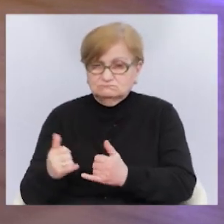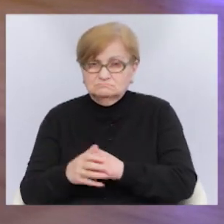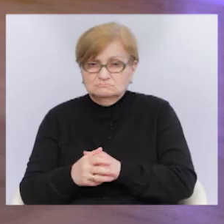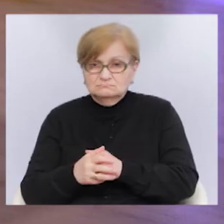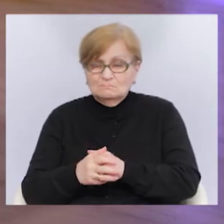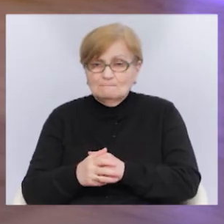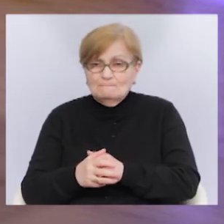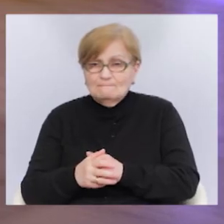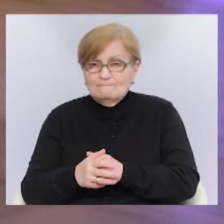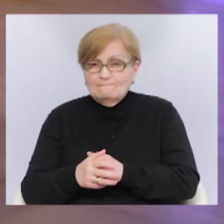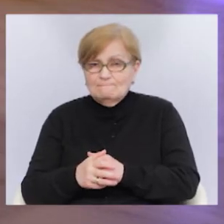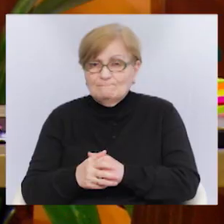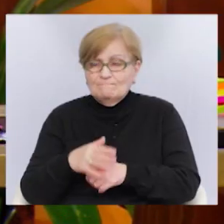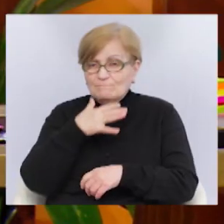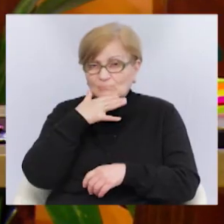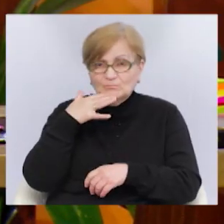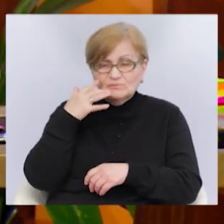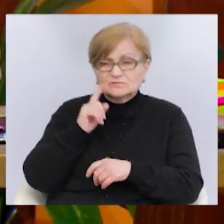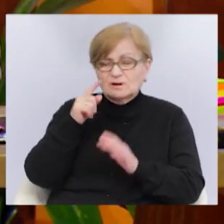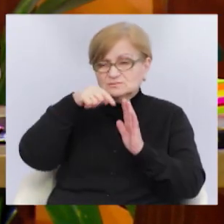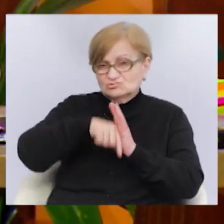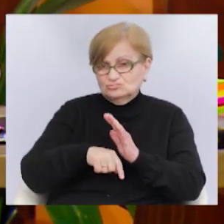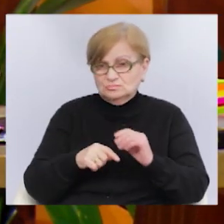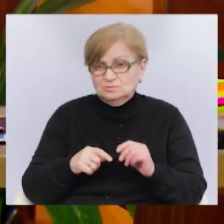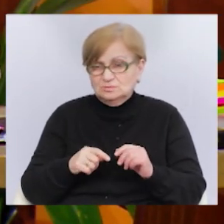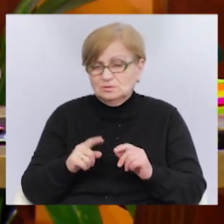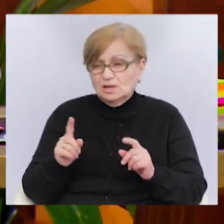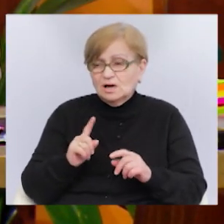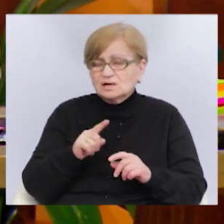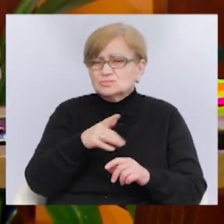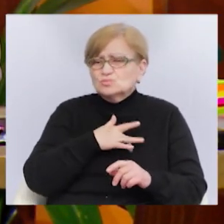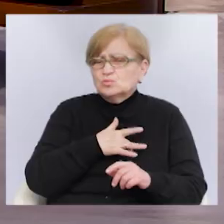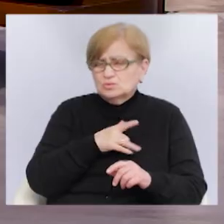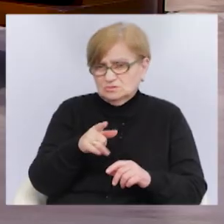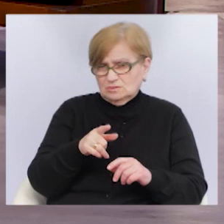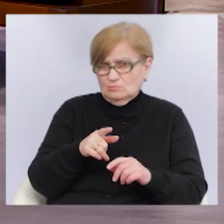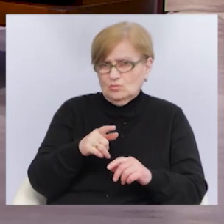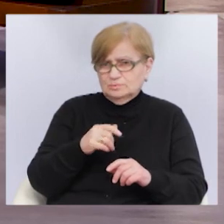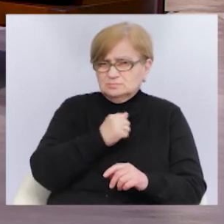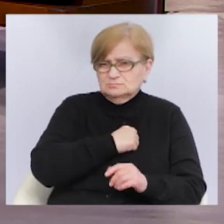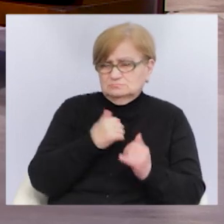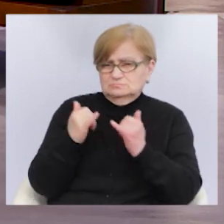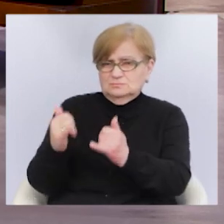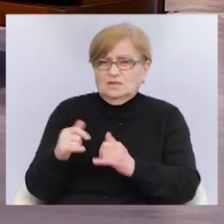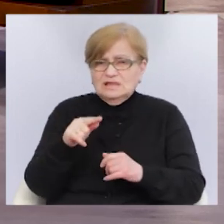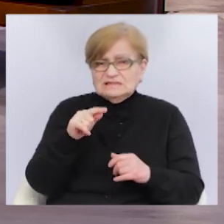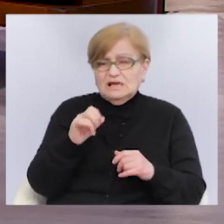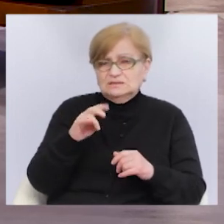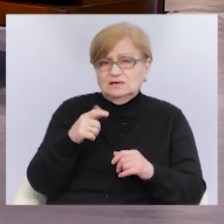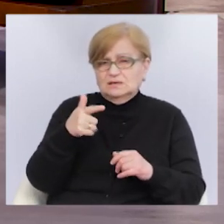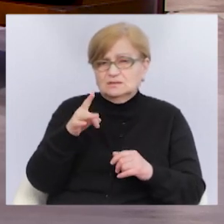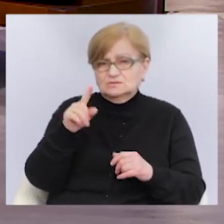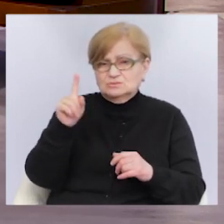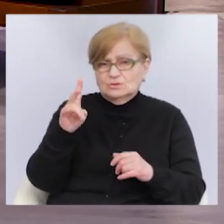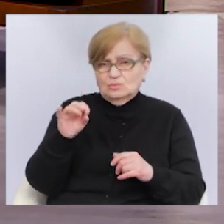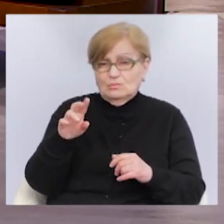თავის მხრივ და შეიძლება ბევრი რაღაცა მოვიაზროთ ამაში და აი რა იგულისხმება როგითხრა ესე იგი თანაგრძნობა რას